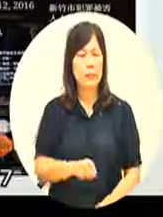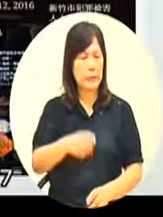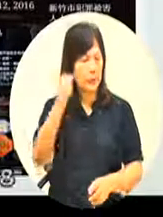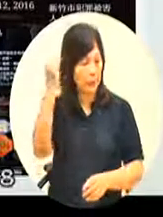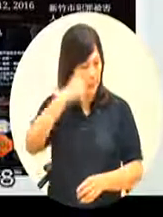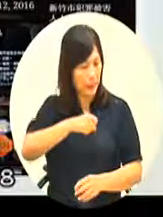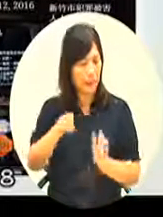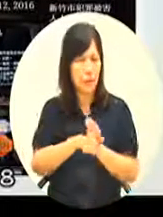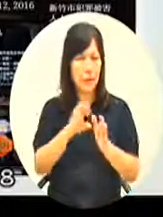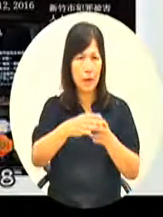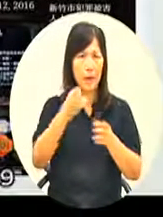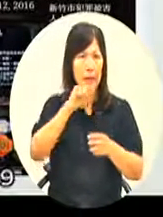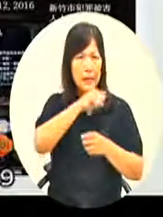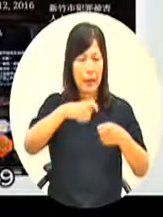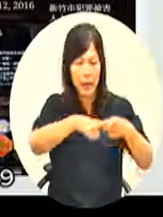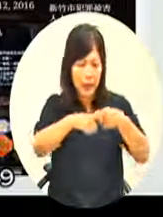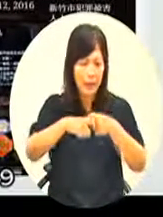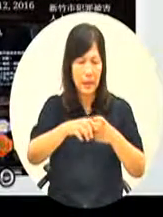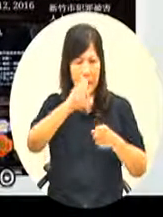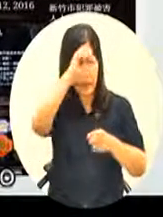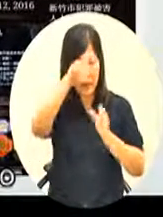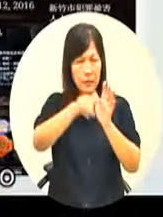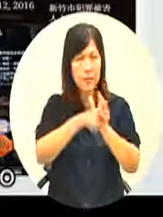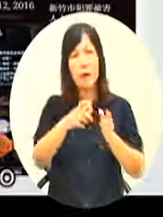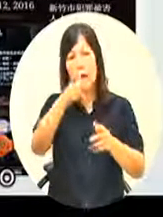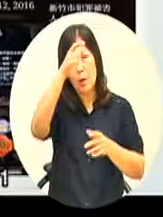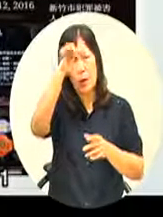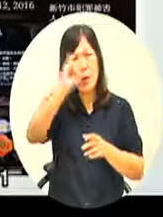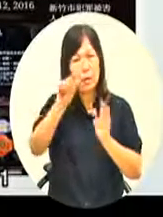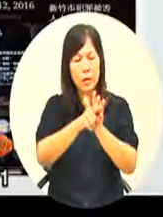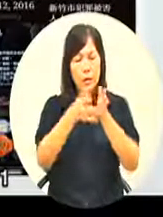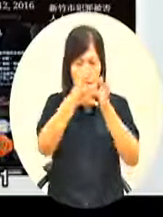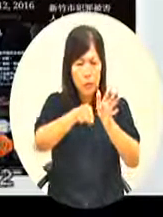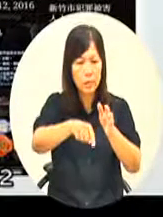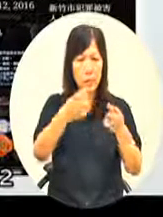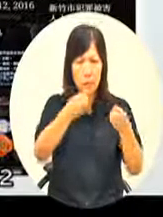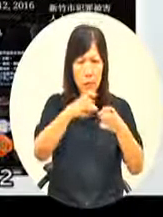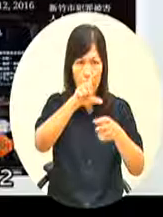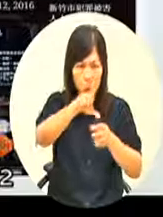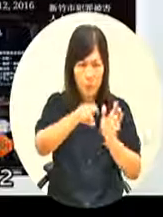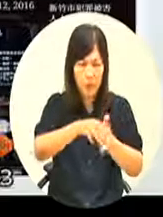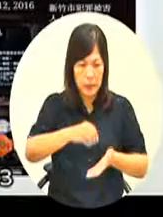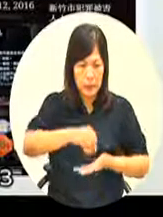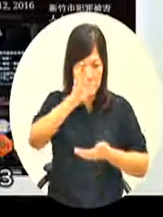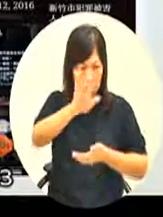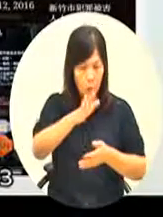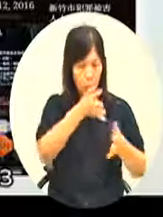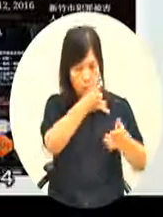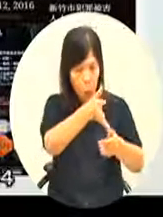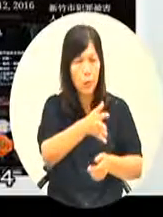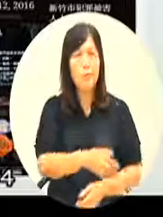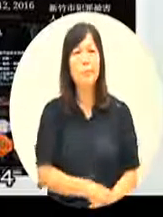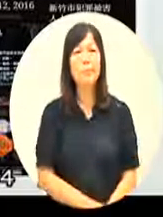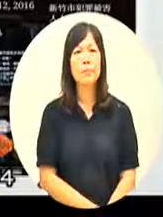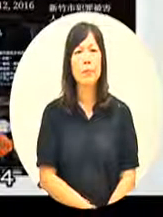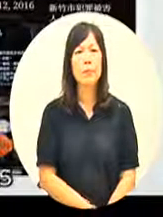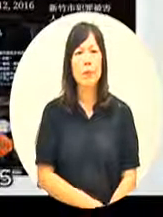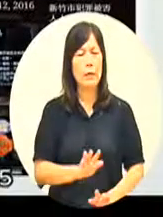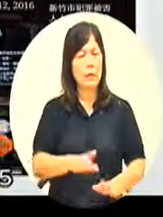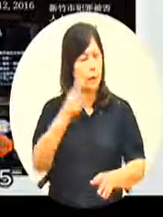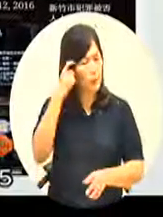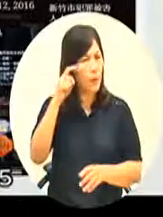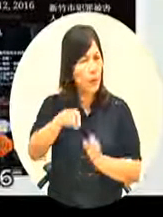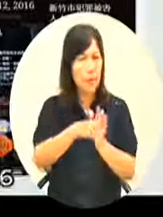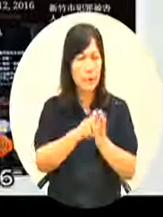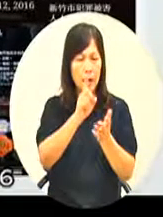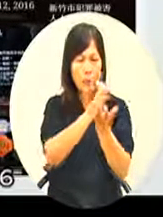今天早上那个台联党的议员黄淑美议员，他也有针对这个议题来提出一些相关的质询。那我这边我再把这